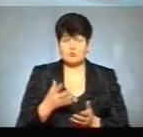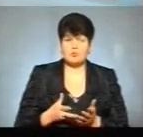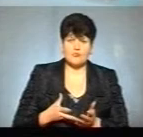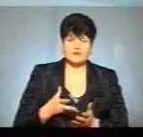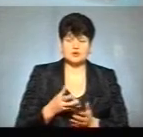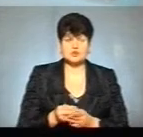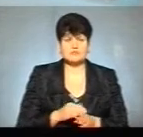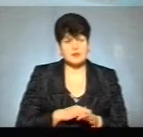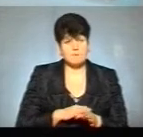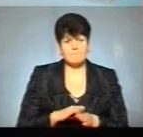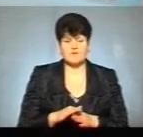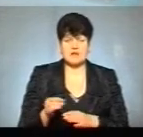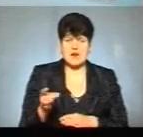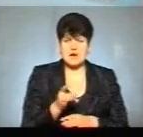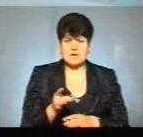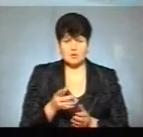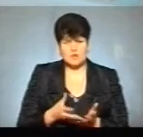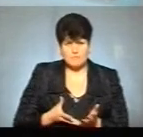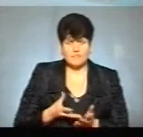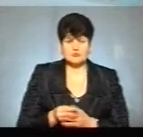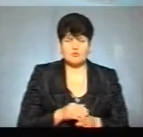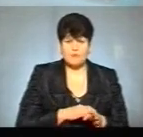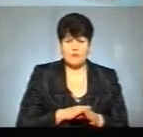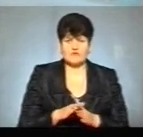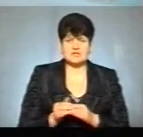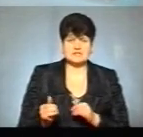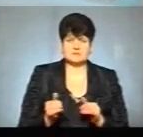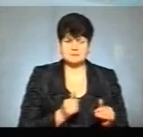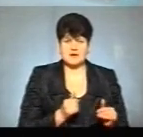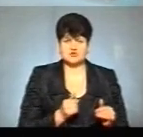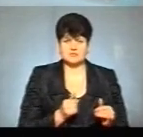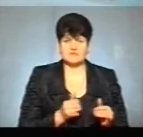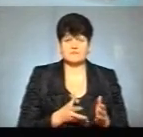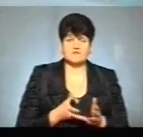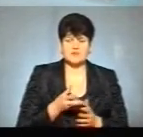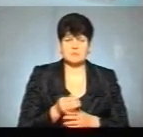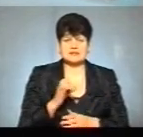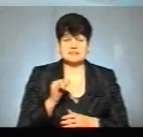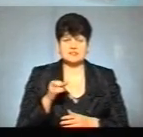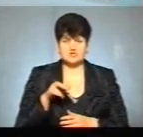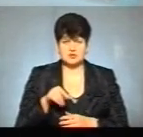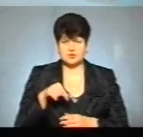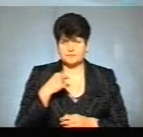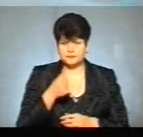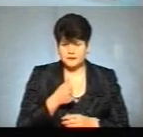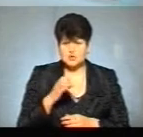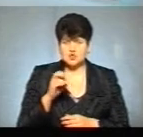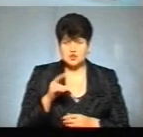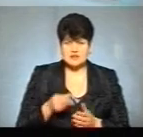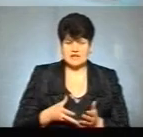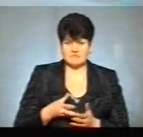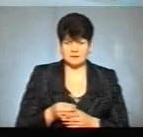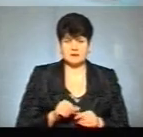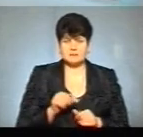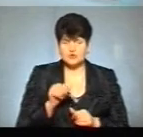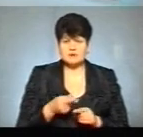профінансована повністю, район не профінансовані повністю для забезпечення виплати січня поточного року соціальних виплат. Крім